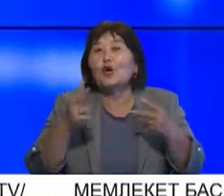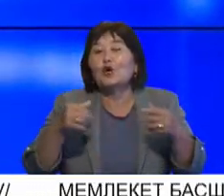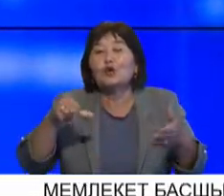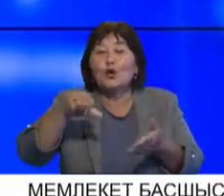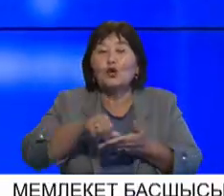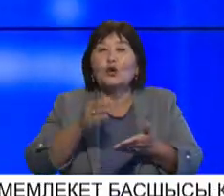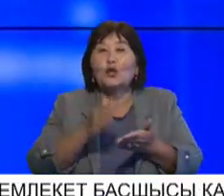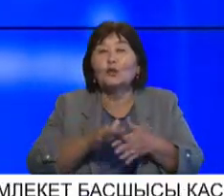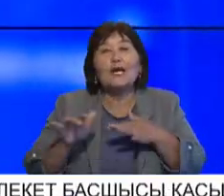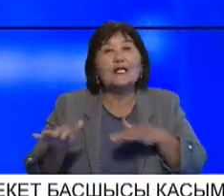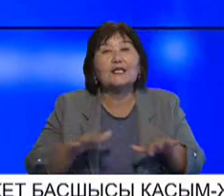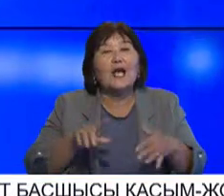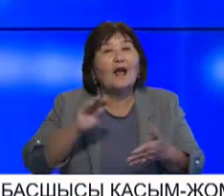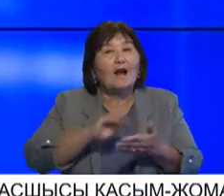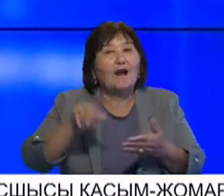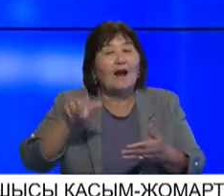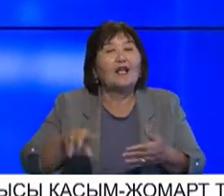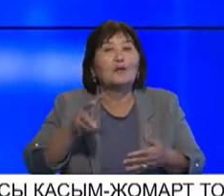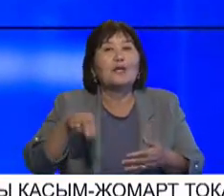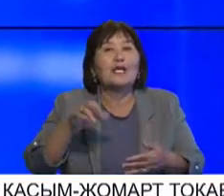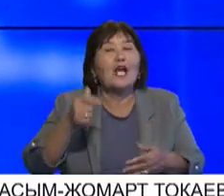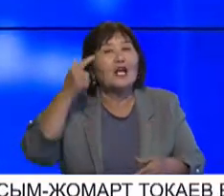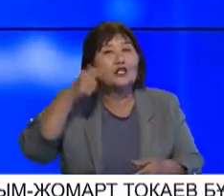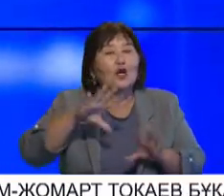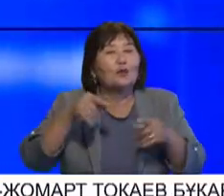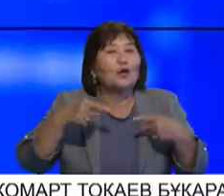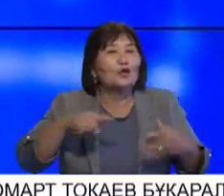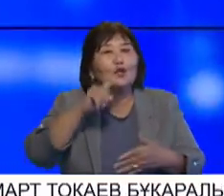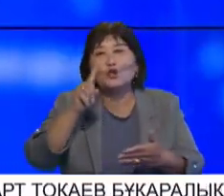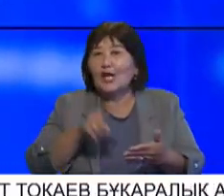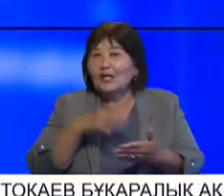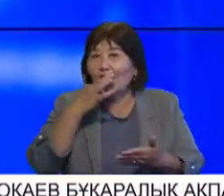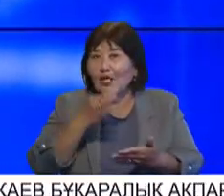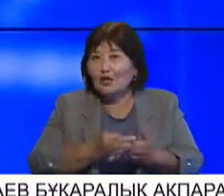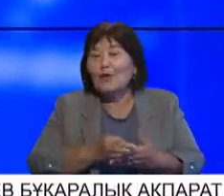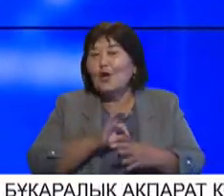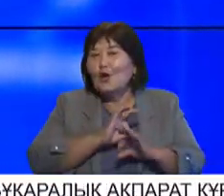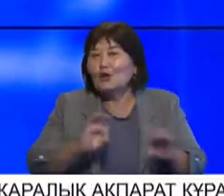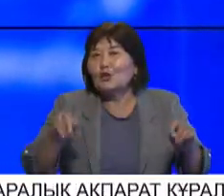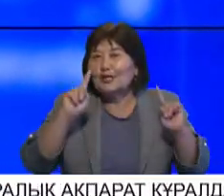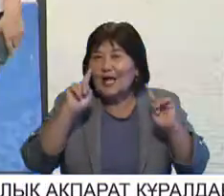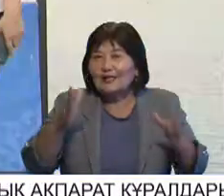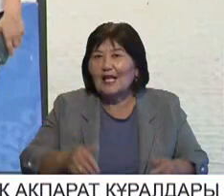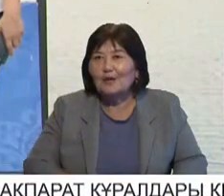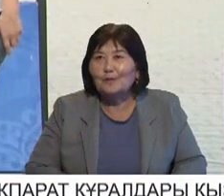ұйытқы болуымен өткен іс-шарада қаламгерлер медиа сауаттылық бойынша түрлі сұрақтарға жауап беріп, үздікті анықтады.